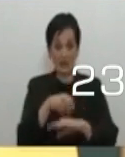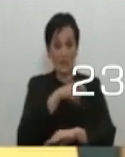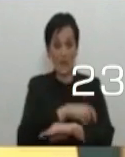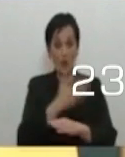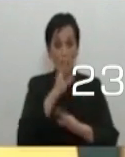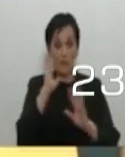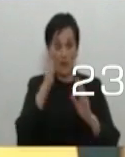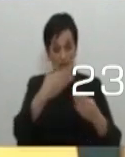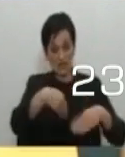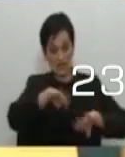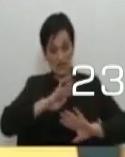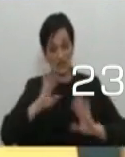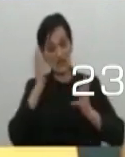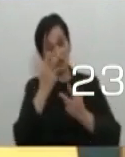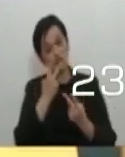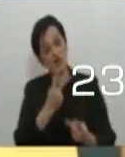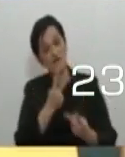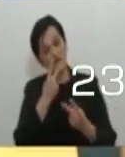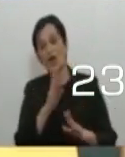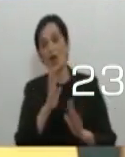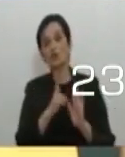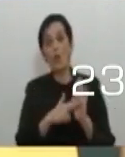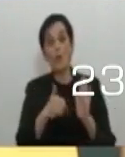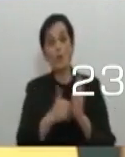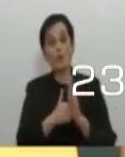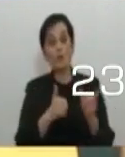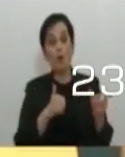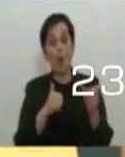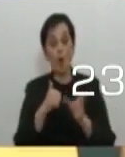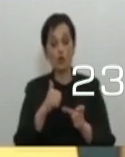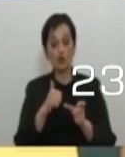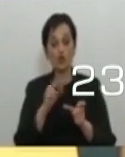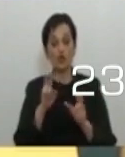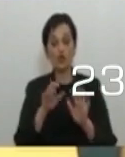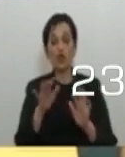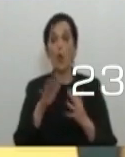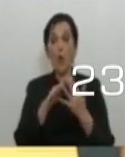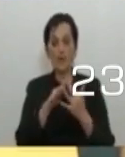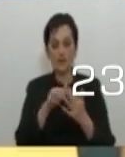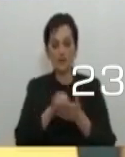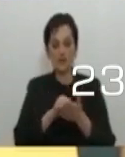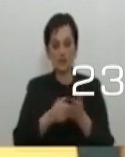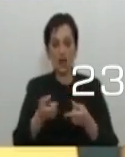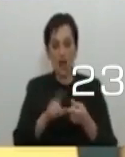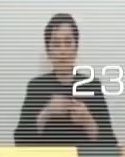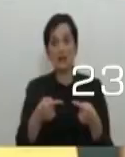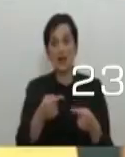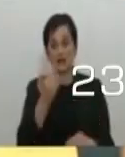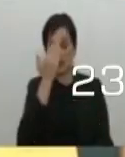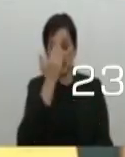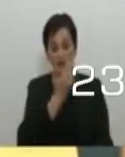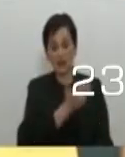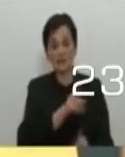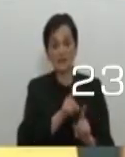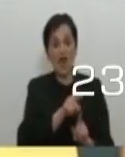წინადადება სერიოზულად შეხედავ თუ არა, ბოდიშ შემოიხდიან ჰიბრიდული ომის წარმოების გამო, ამის შემდეგ დავიწყეთ ფიქრს.